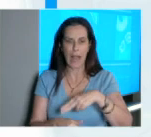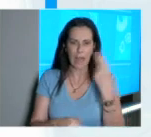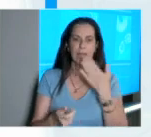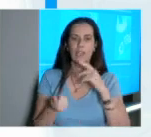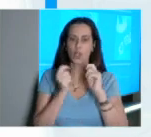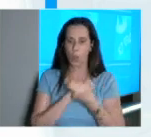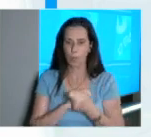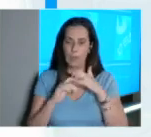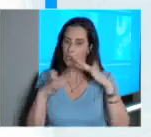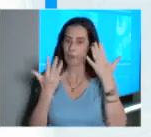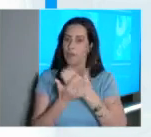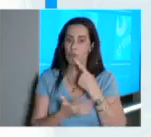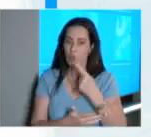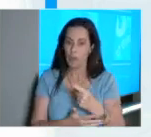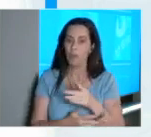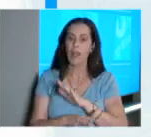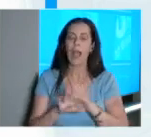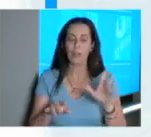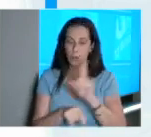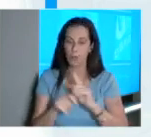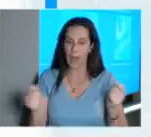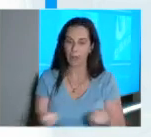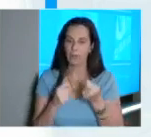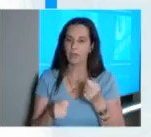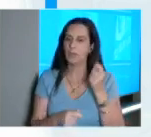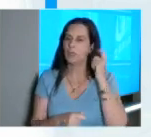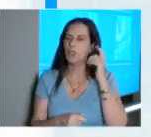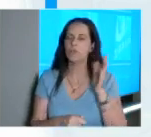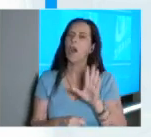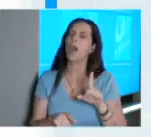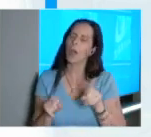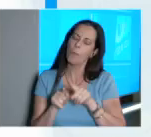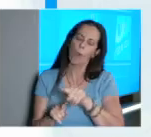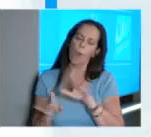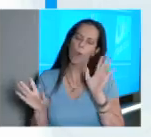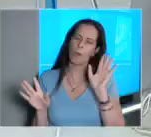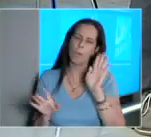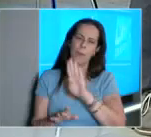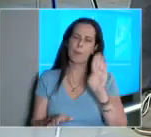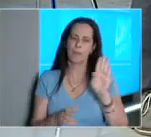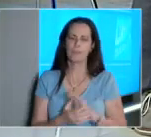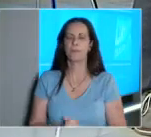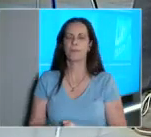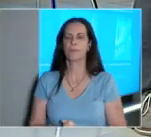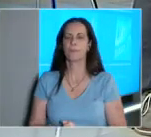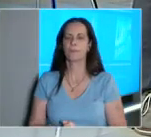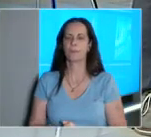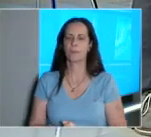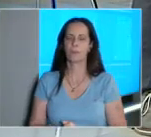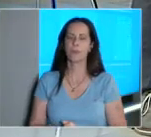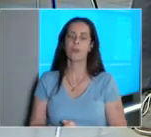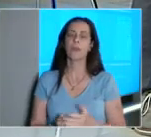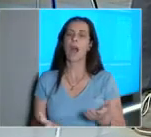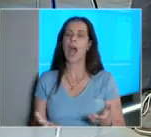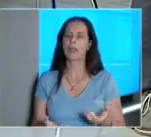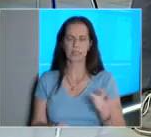בעשור האחרון בשלטון. מי שאומר את הדברים האלה רק בזמן הקמפיין, נשמע יותר כמו האקס שלו, ביבי. אוקיי. בדיוק ככה, אז כמו